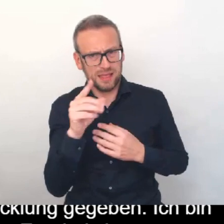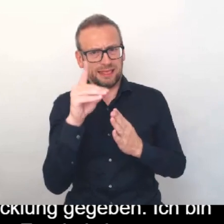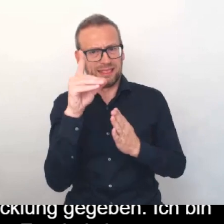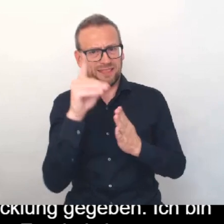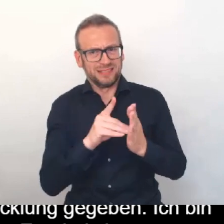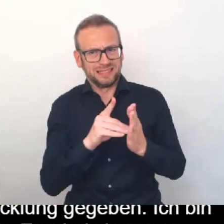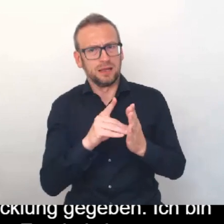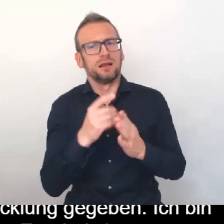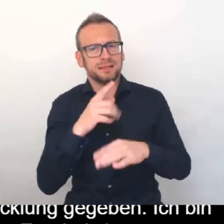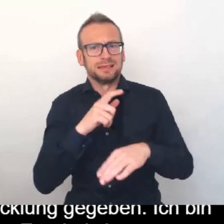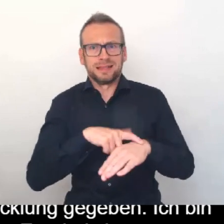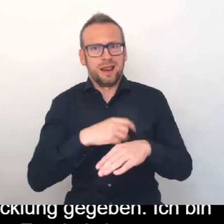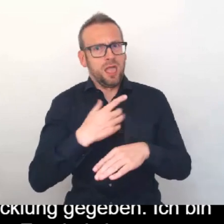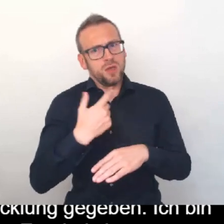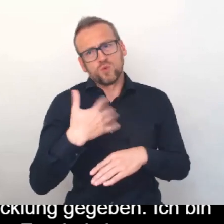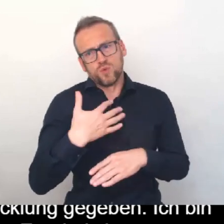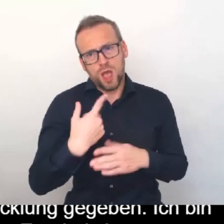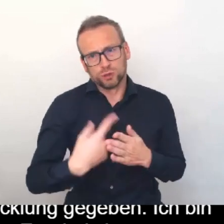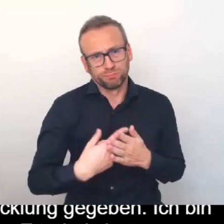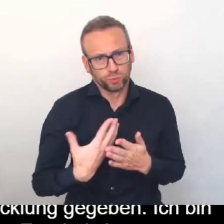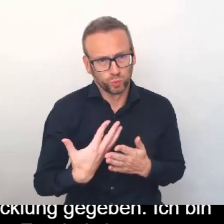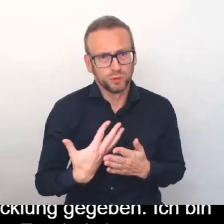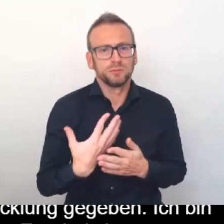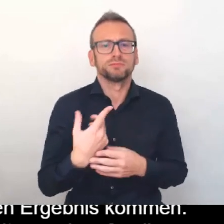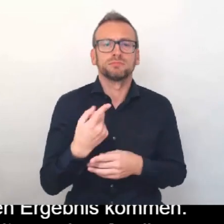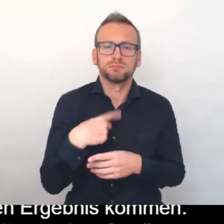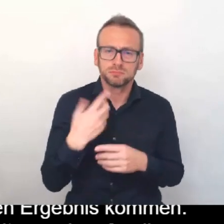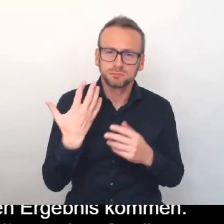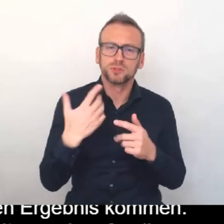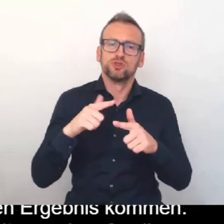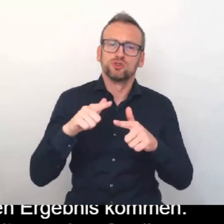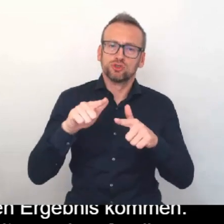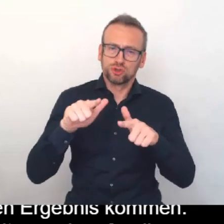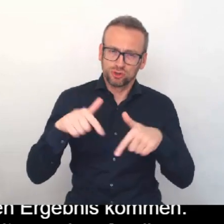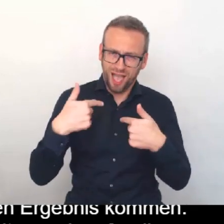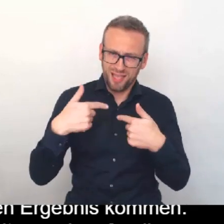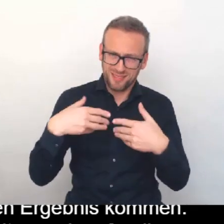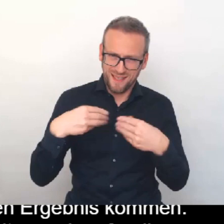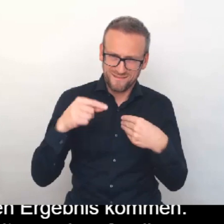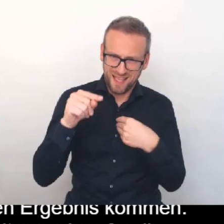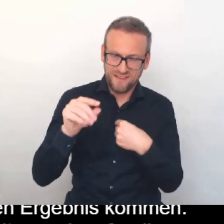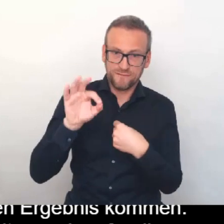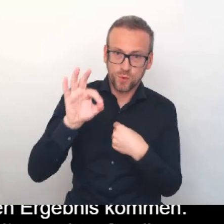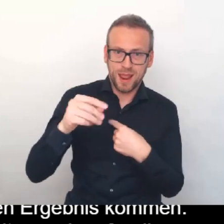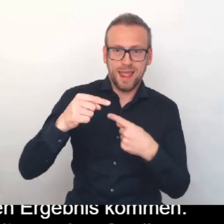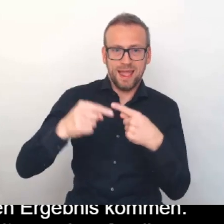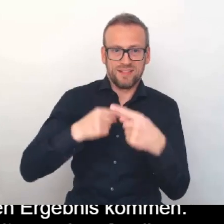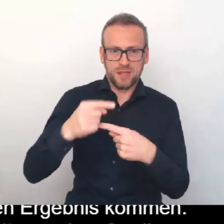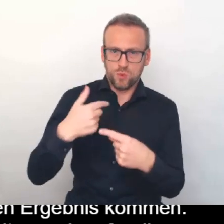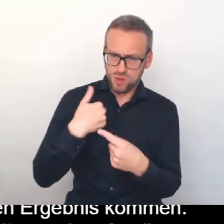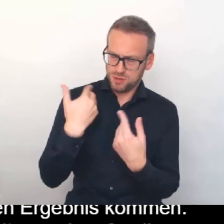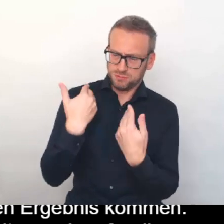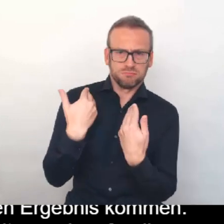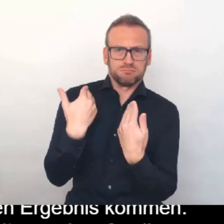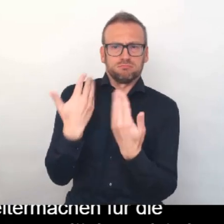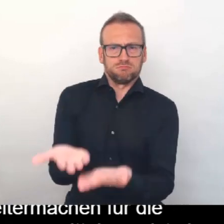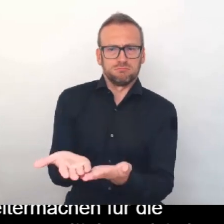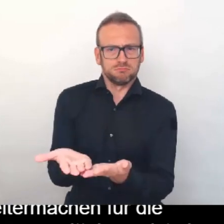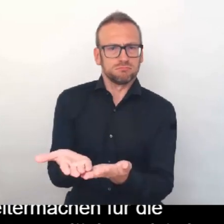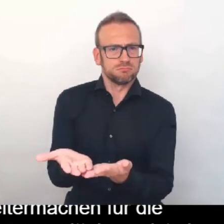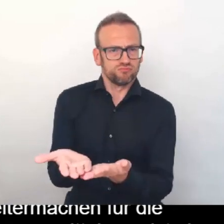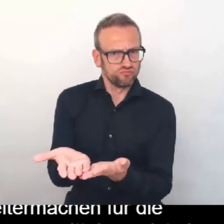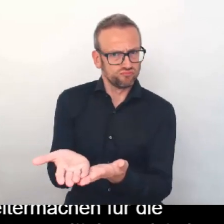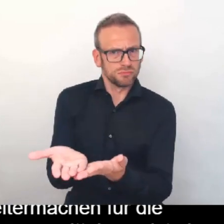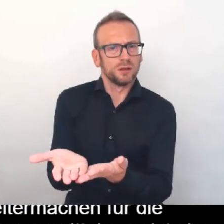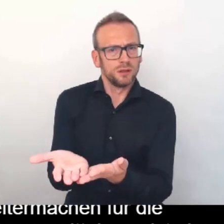Historie, weil eben die Sonderstellung der Kunsthochschulen die Vielfalt in ihrer künstlerischen Ausbildung einfach auch immer einen